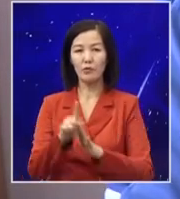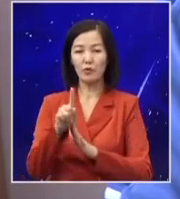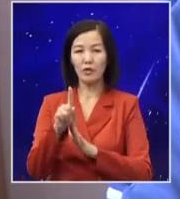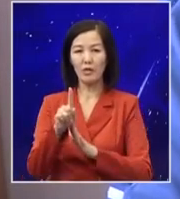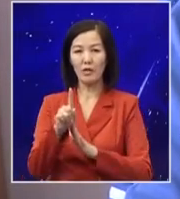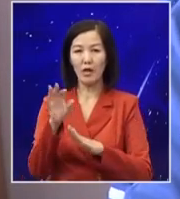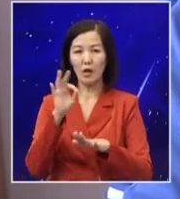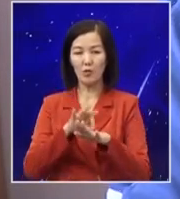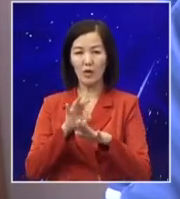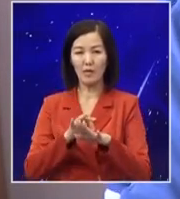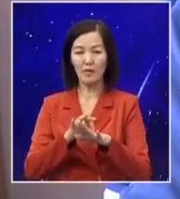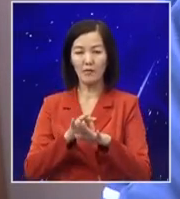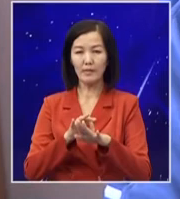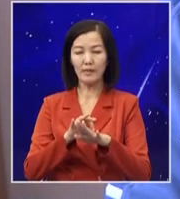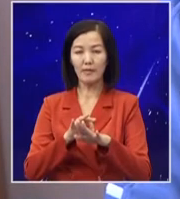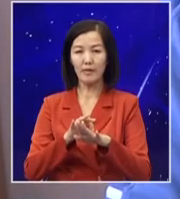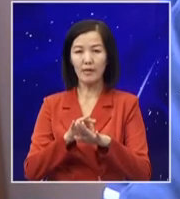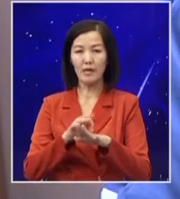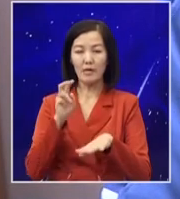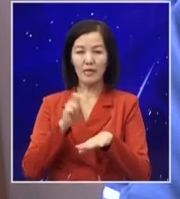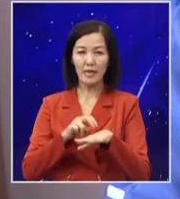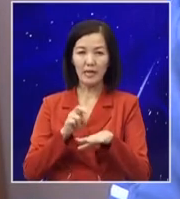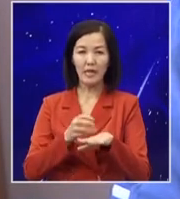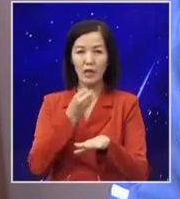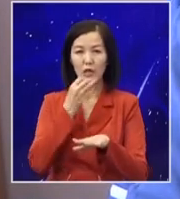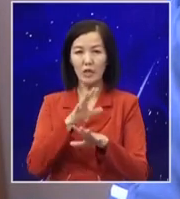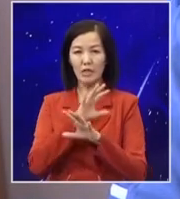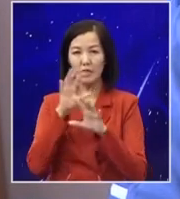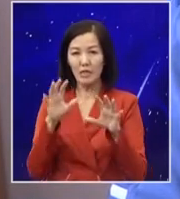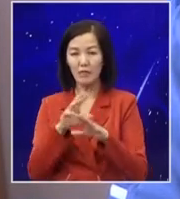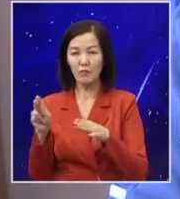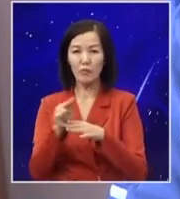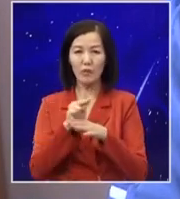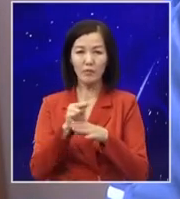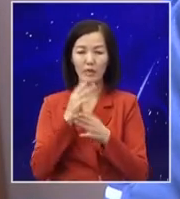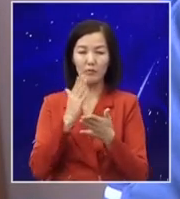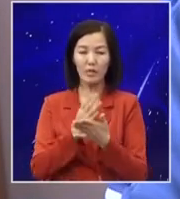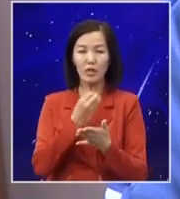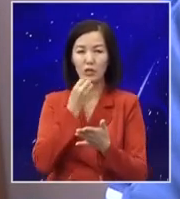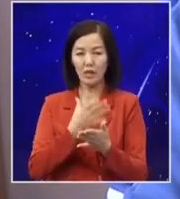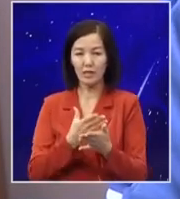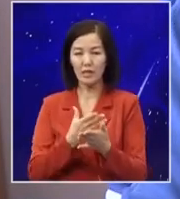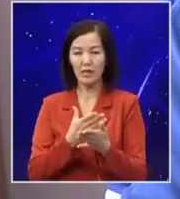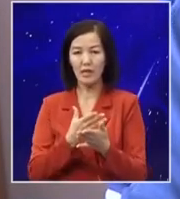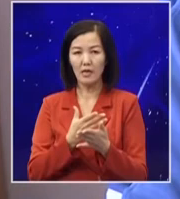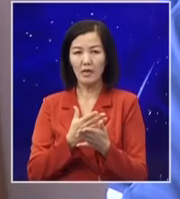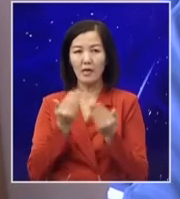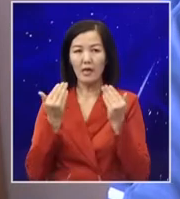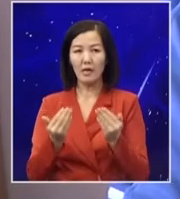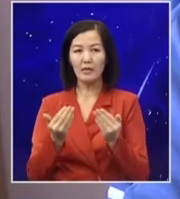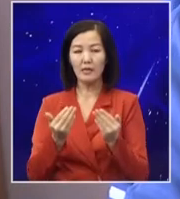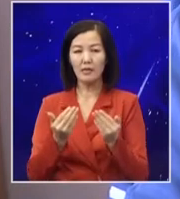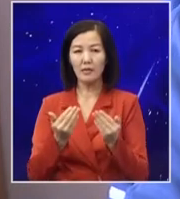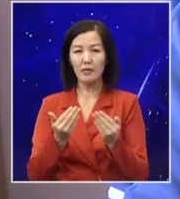аққалатты азаматтар бізді жақсы қарсы алды. Жақсы ем-домын беріп жатыр, жақсы. Қазіргі